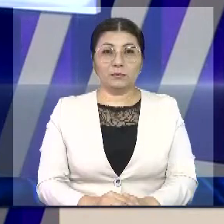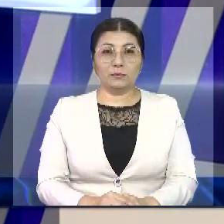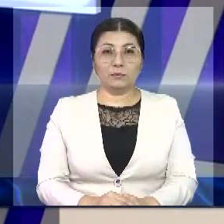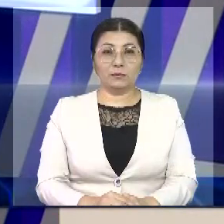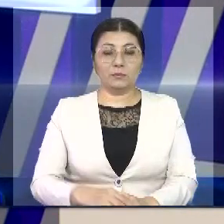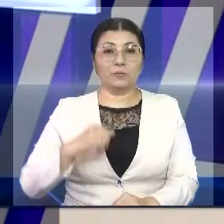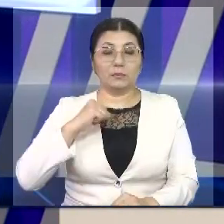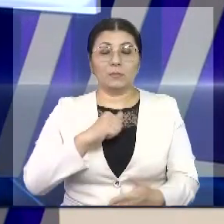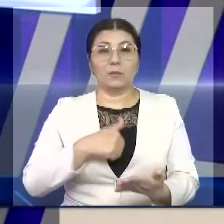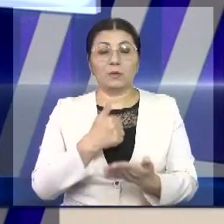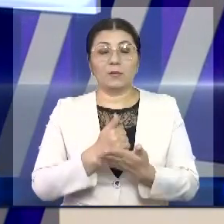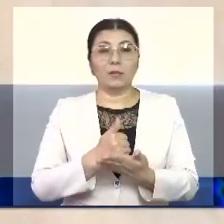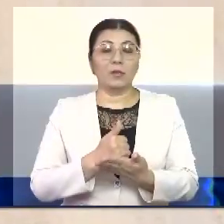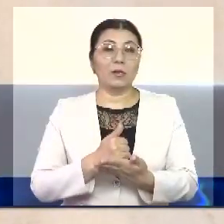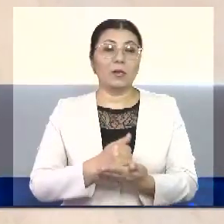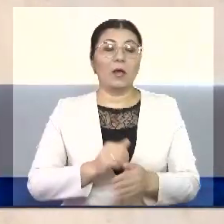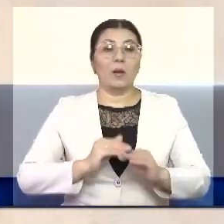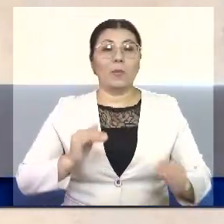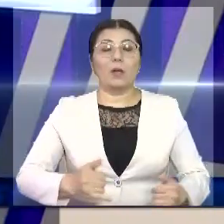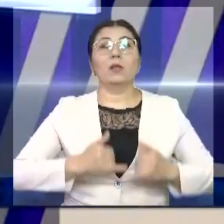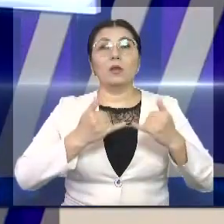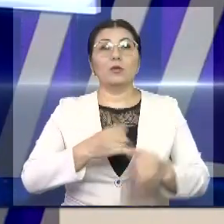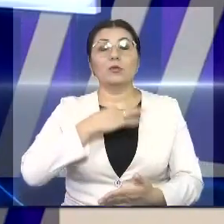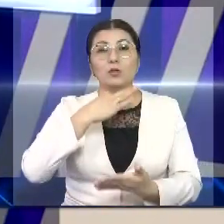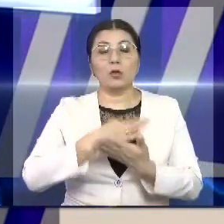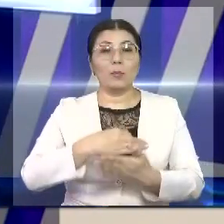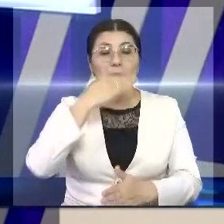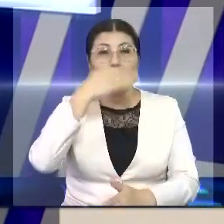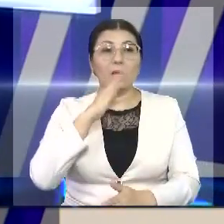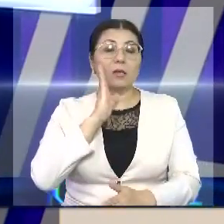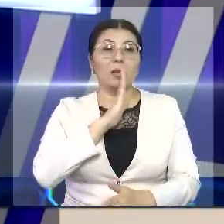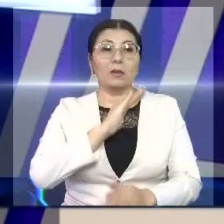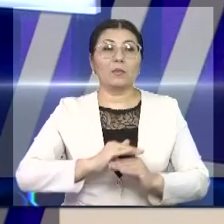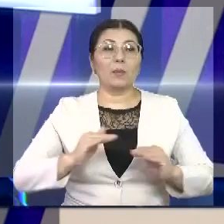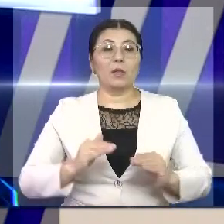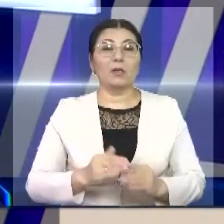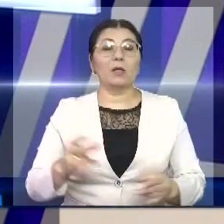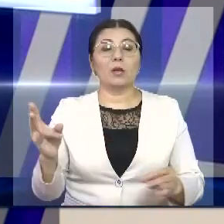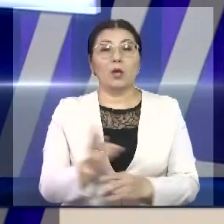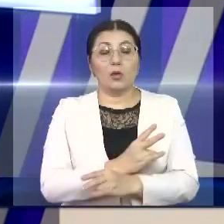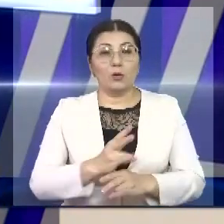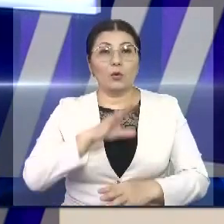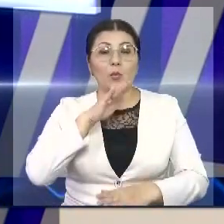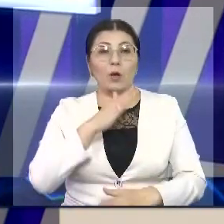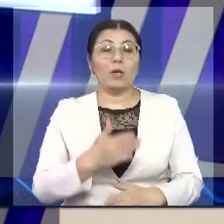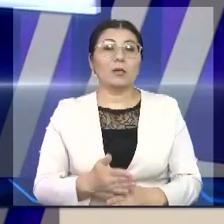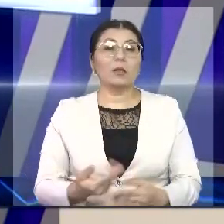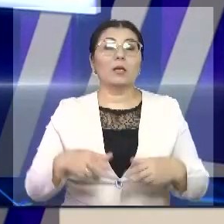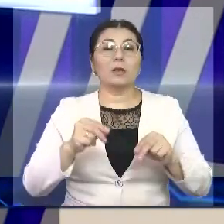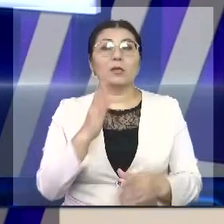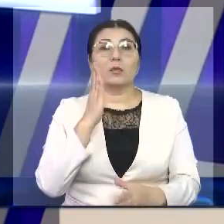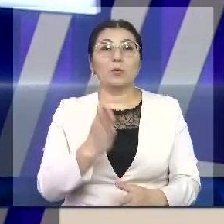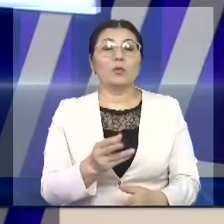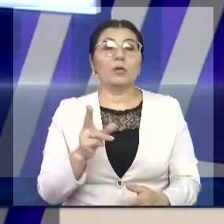балаларға жауапты ата-аналар. Балалардың түнгі кезде қай жерде болғанын, я кіммен болатынын, соның барлығын